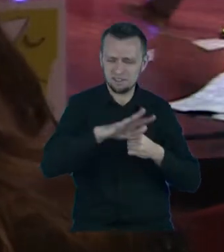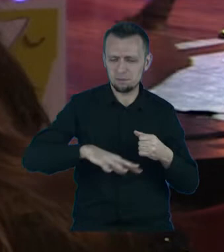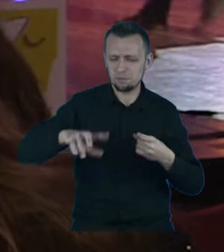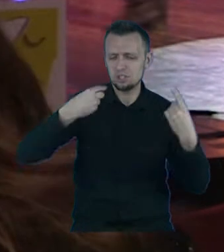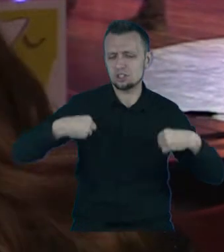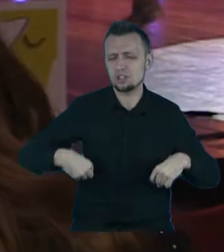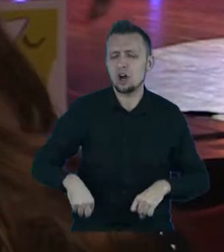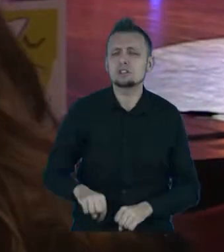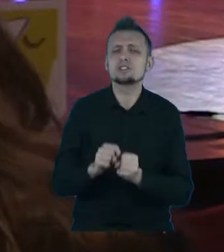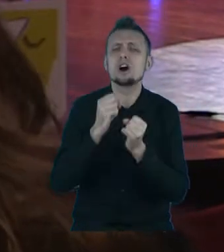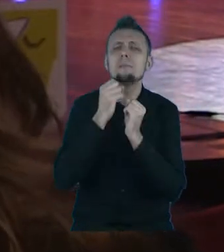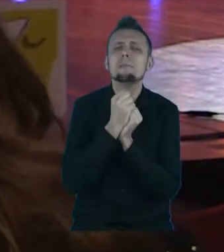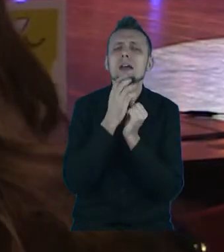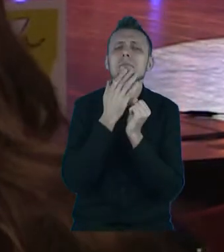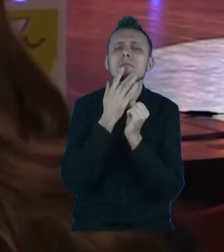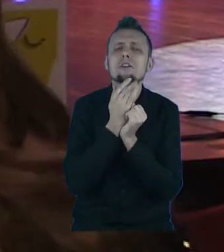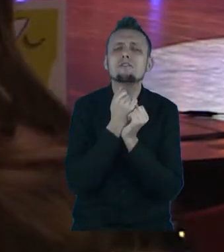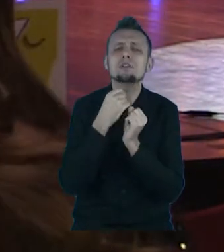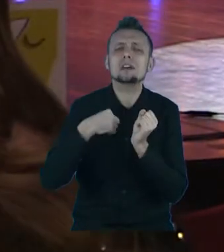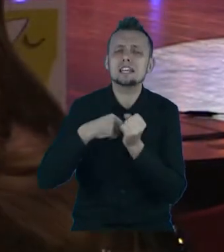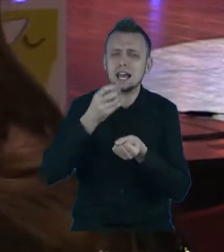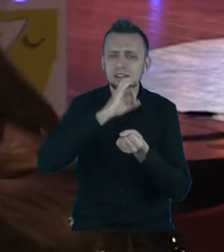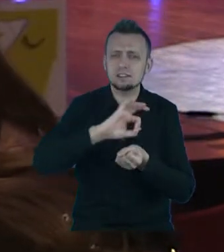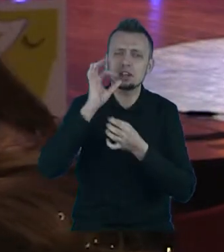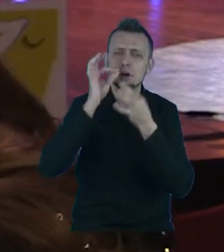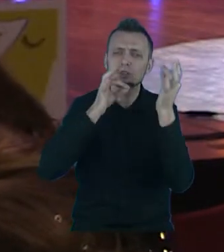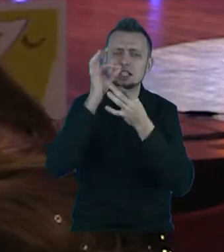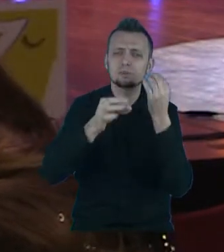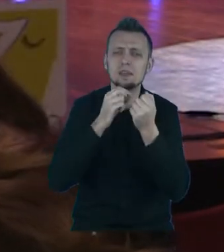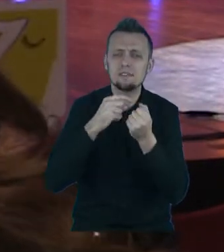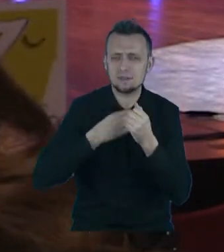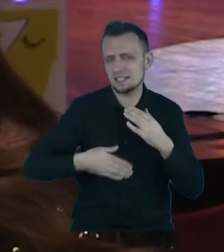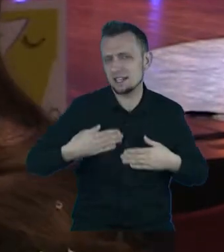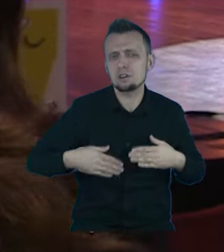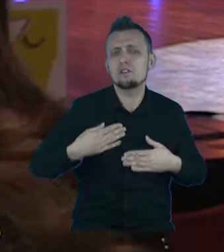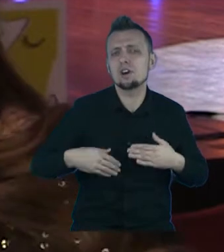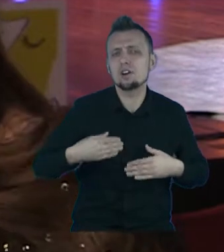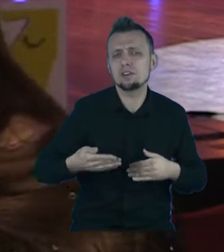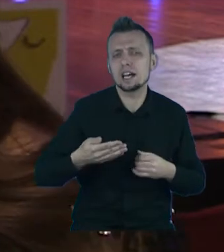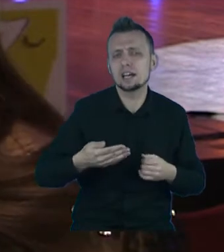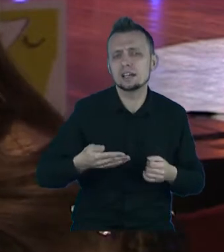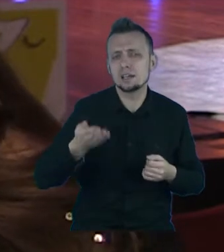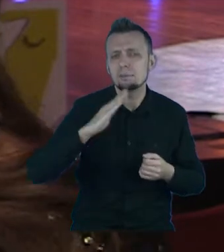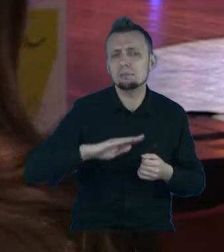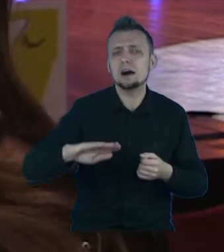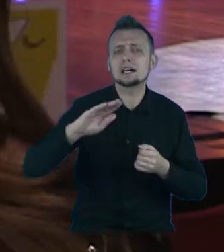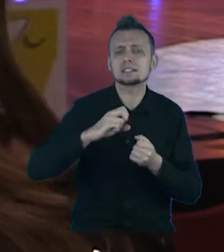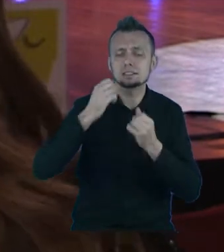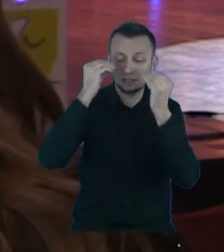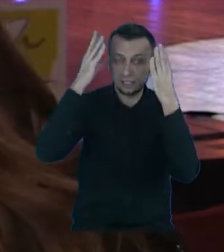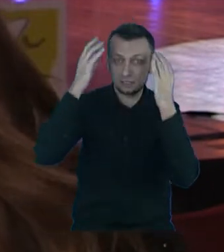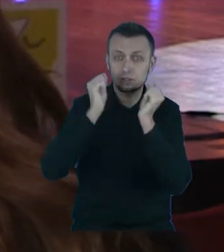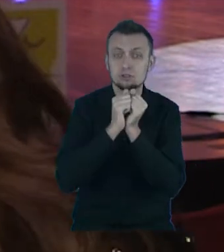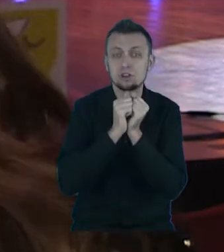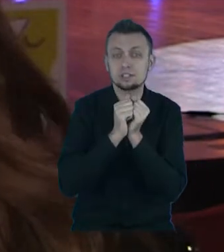była zadowolona z mojego występu, z mojego przekazu piosenki i jestem naprawdę zaskoczona, mimo że to